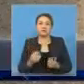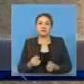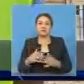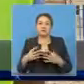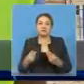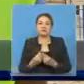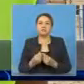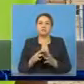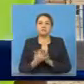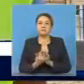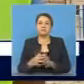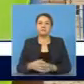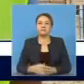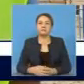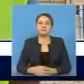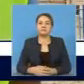села.